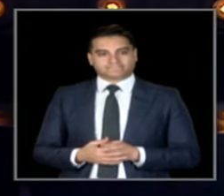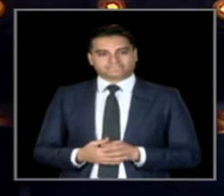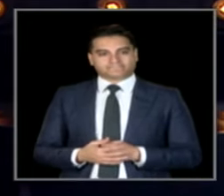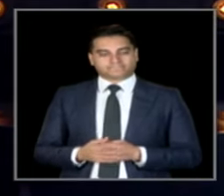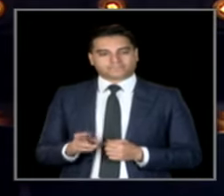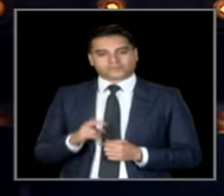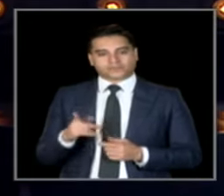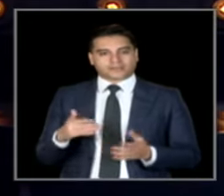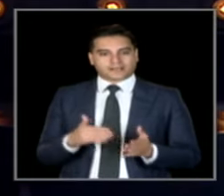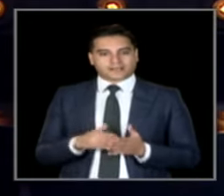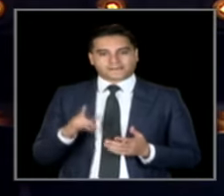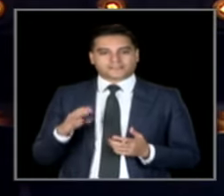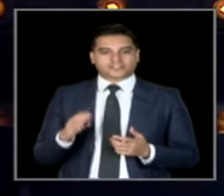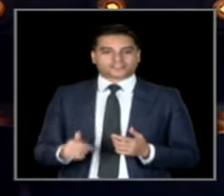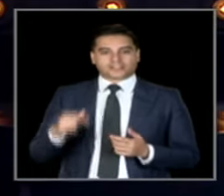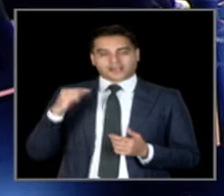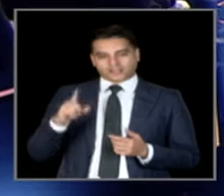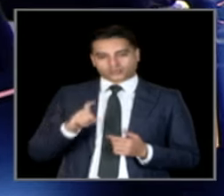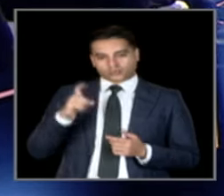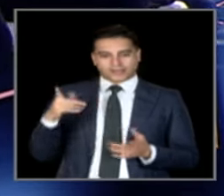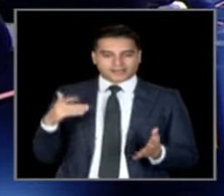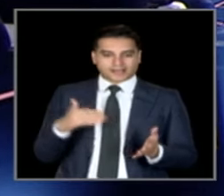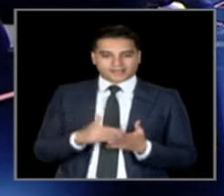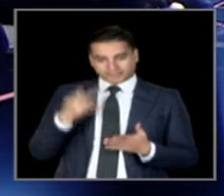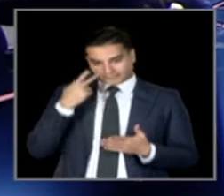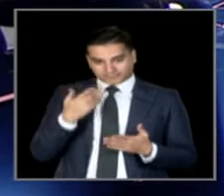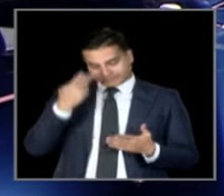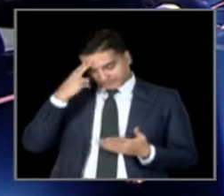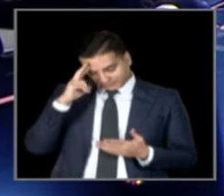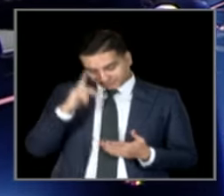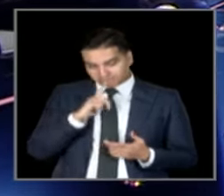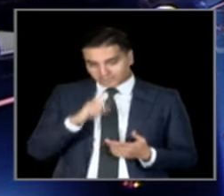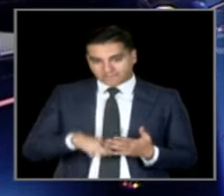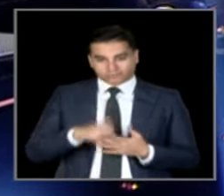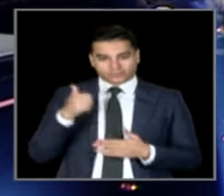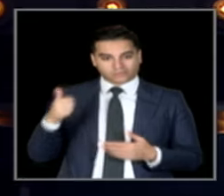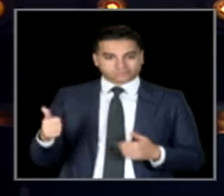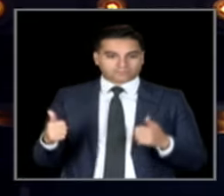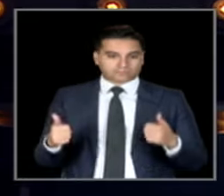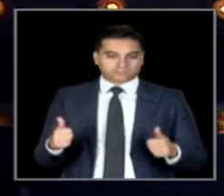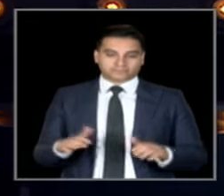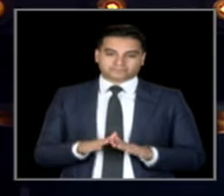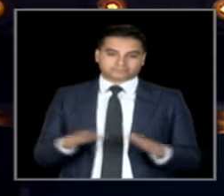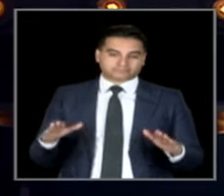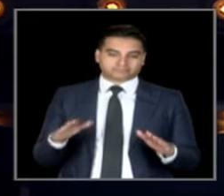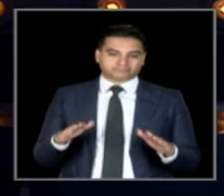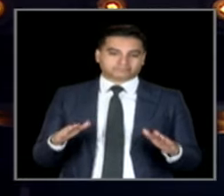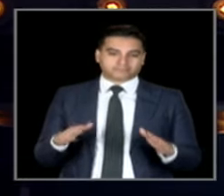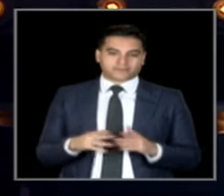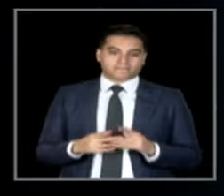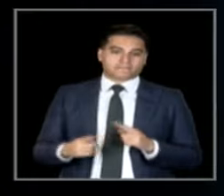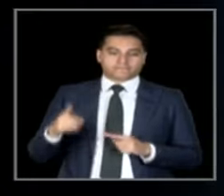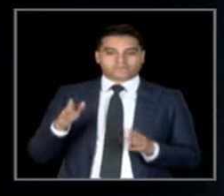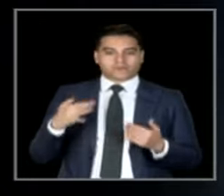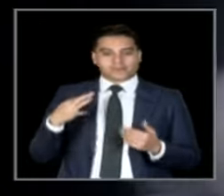السؤال الأخير بجاد، تفضل يا بجاد. السؤال الأخير واللي هيحدد مين اللي هيوصل للمربع